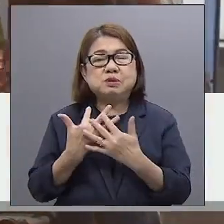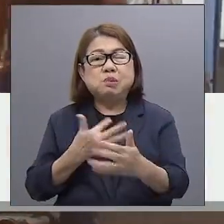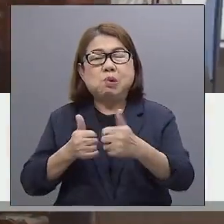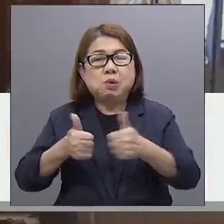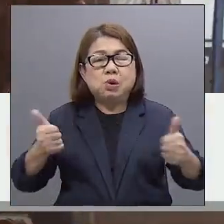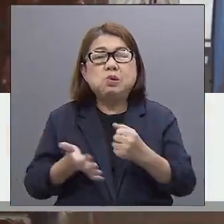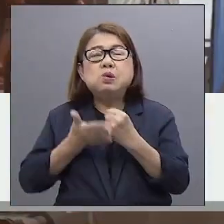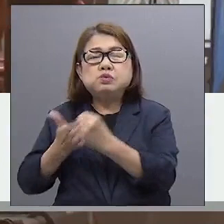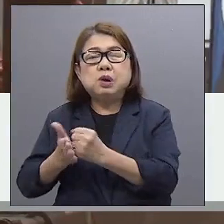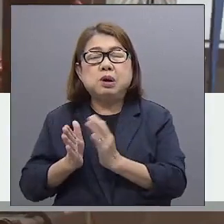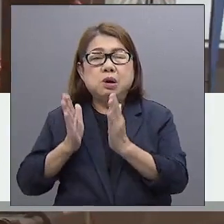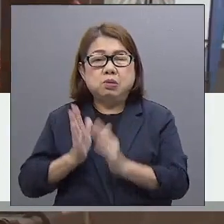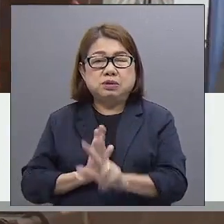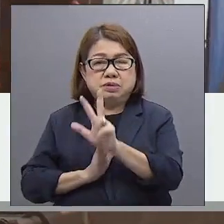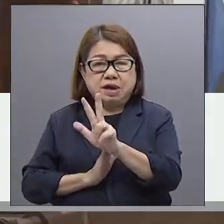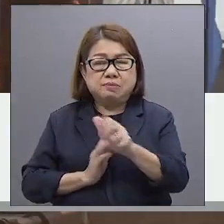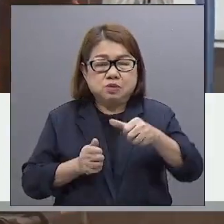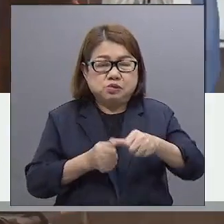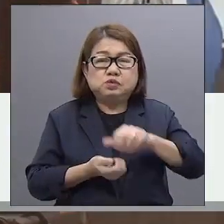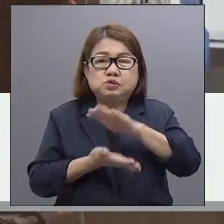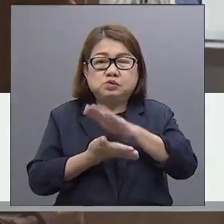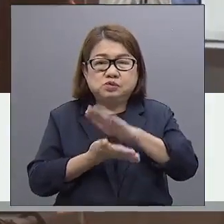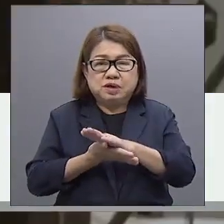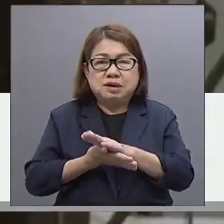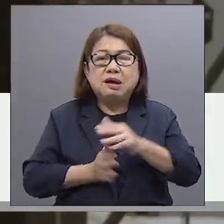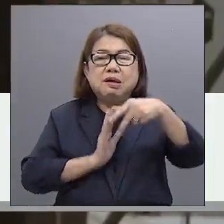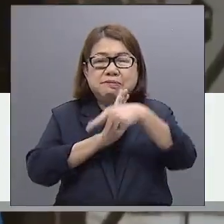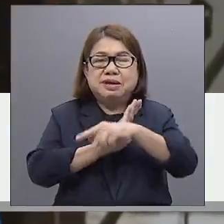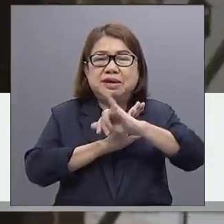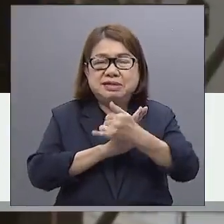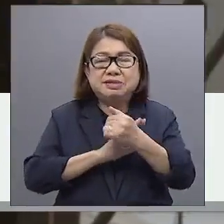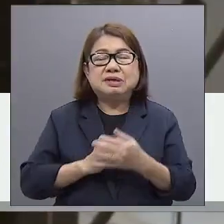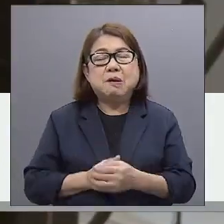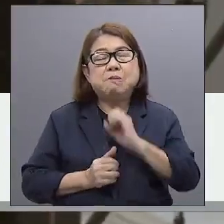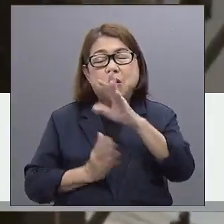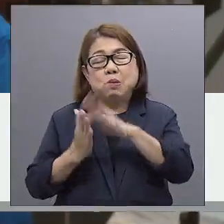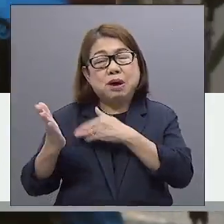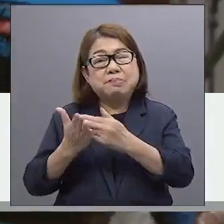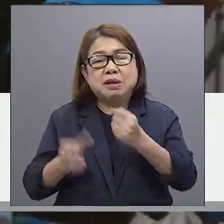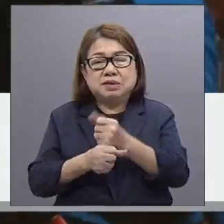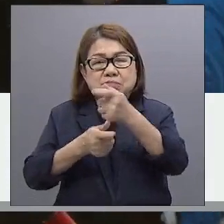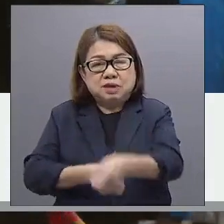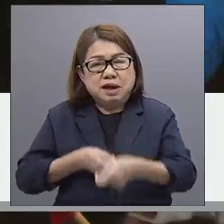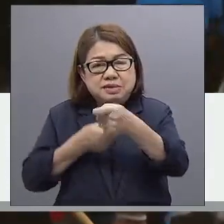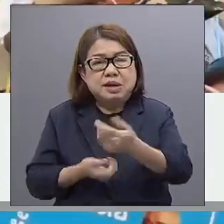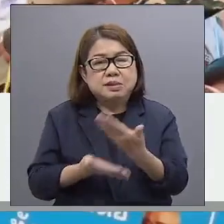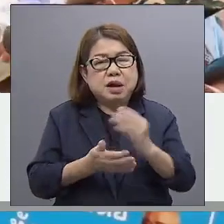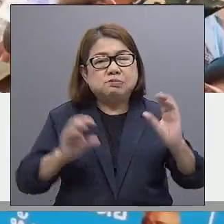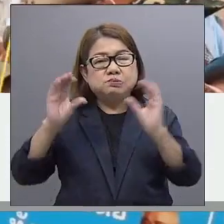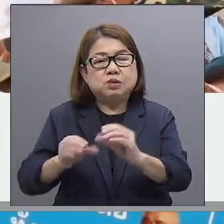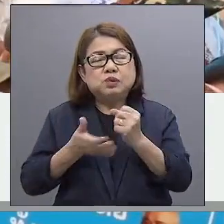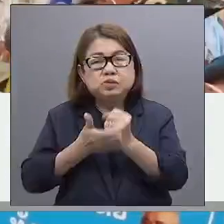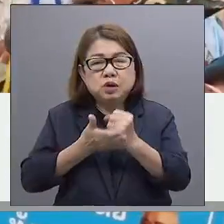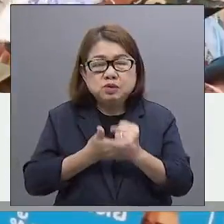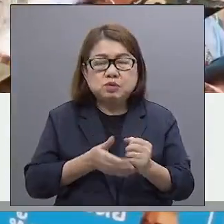3เขตที่โรงเรียนตะพานหินอำเภอตะพานหินจังหวัดพิจิตรค่ะชูนโยบายด้านการเกษตรเงินอุดหนุนด้านต่างๆส่วนต่างประกัน